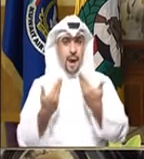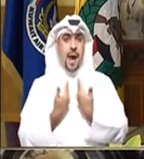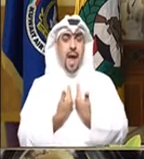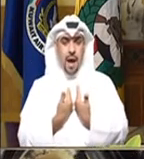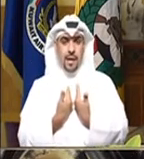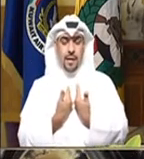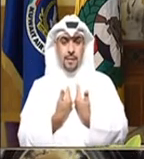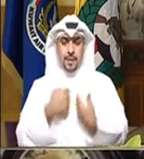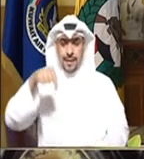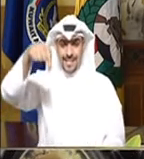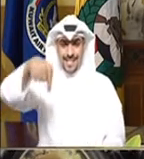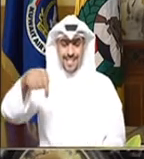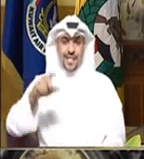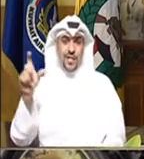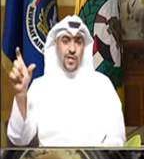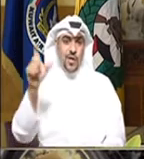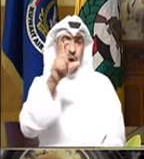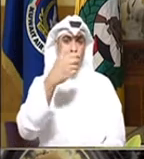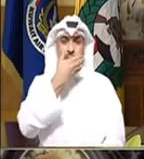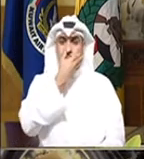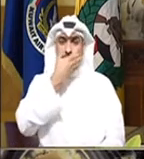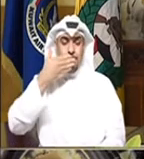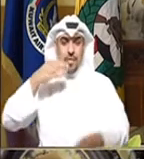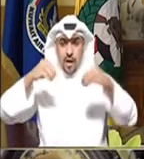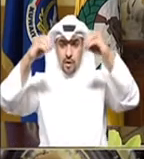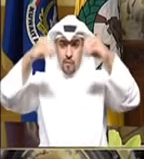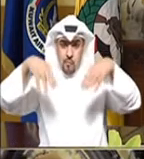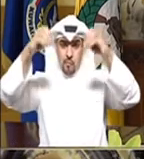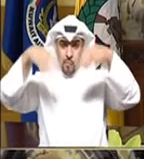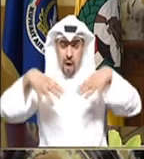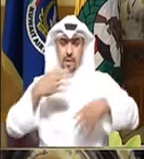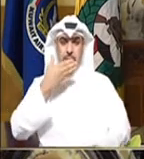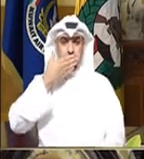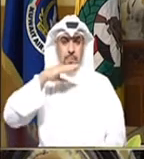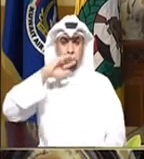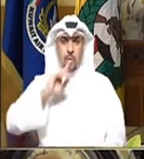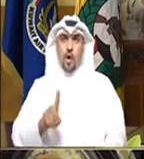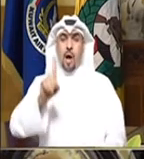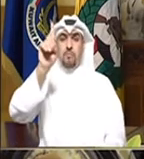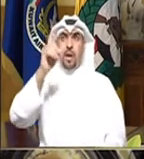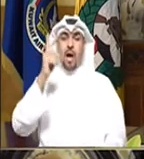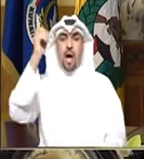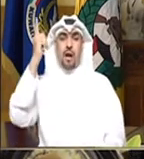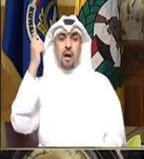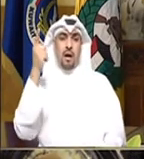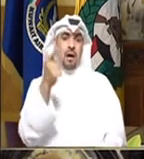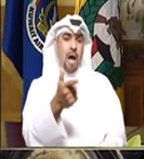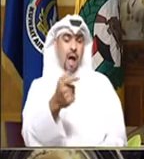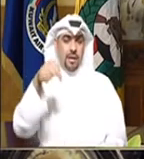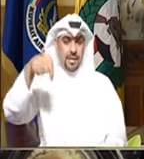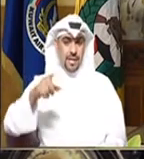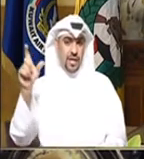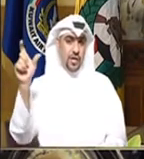يمثل شهر رمضان المبارك بما خصه المولى تعالى من تفضل وتعظيم